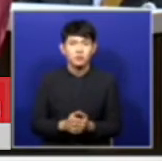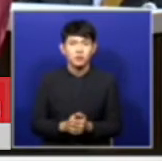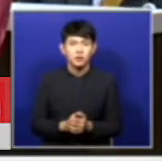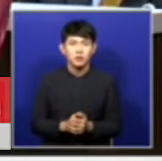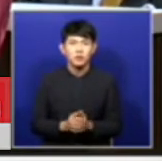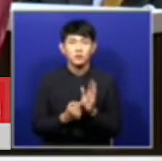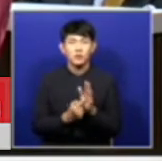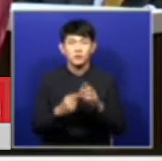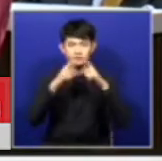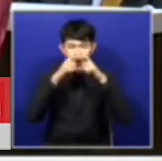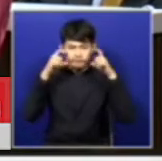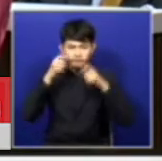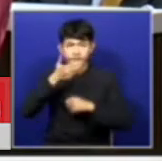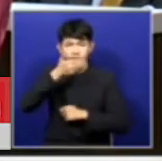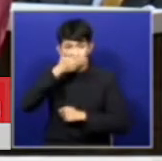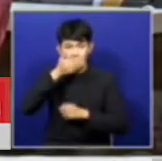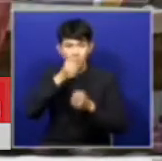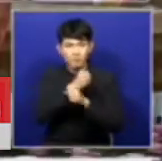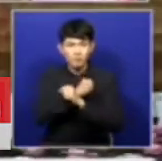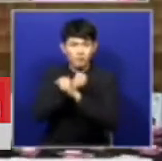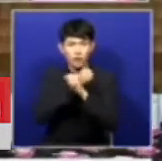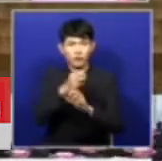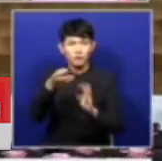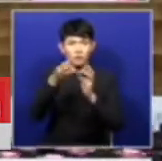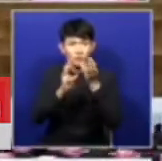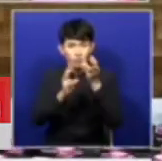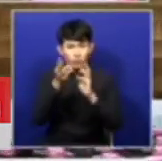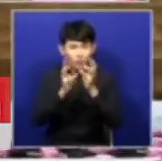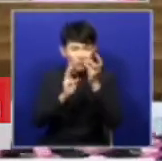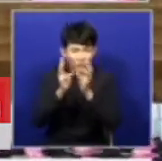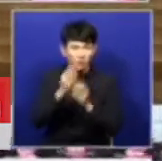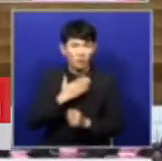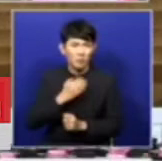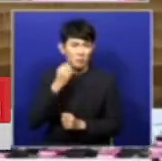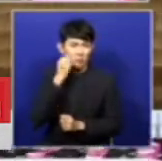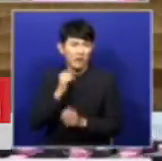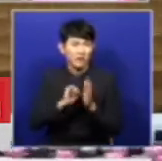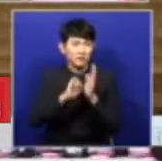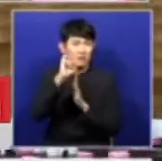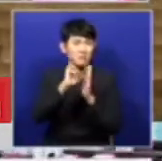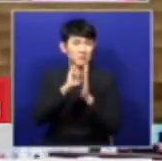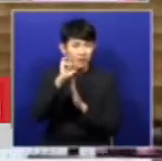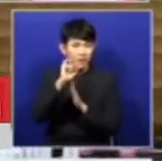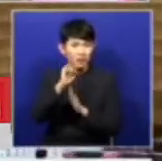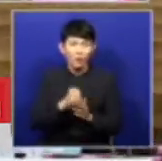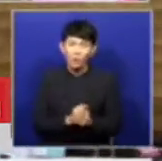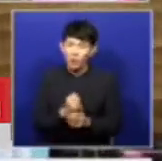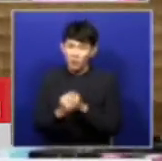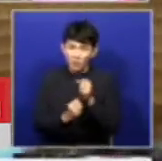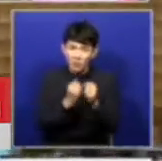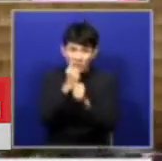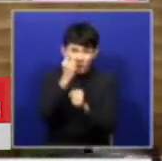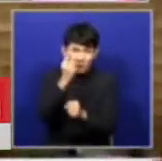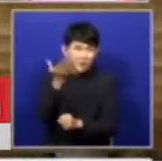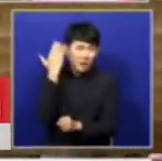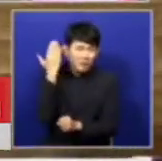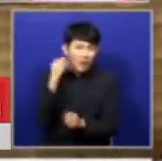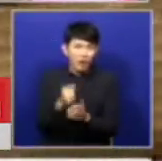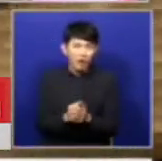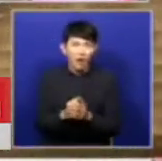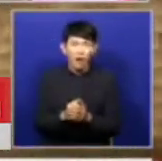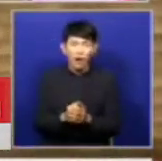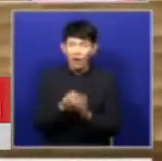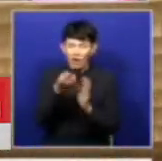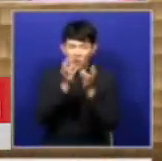มสหน้ากากกันฝุ่นสักอันนึงเนี่ย ผมอยู่เชียงใหม่เนี่ยตลอดปีที่ผ่านมาฝุ่นควัน3เดือน